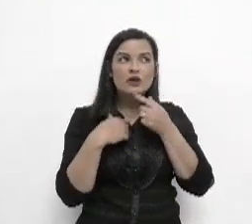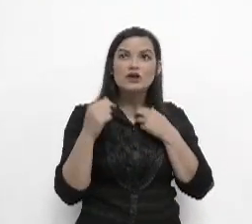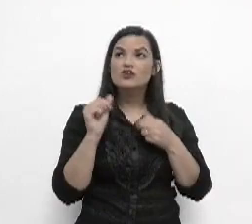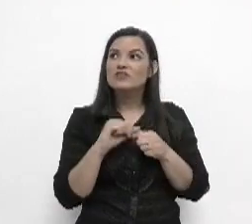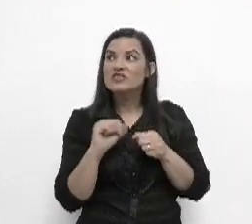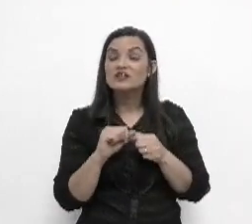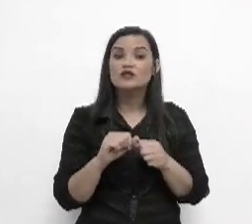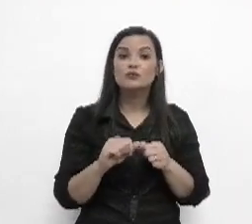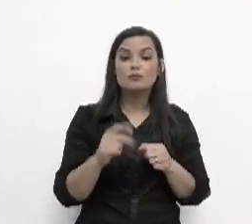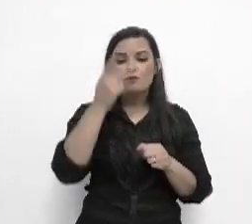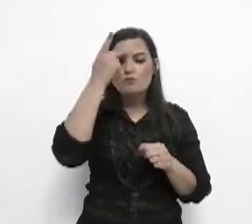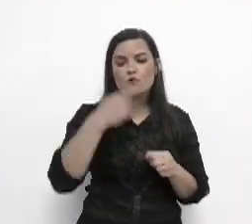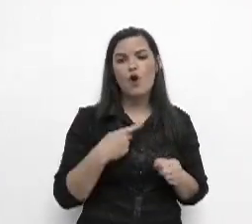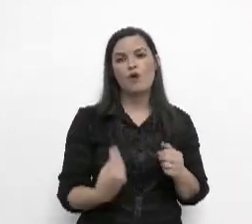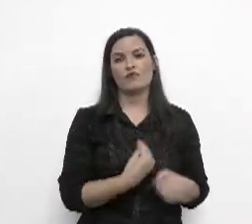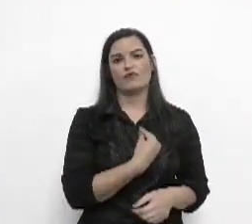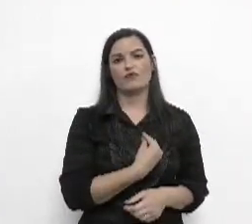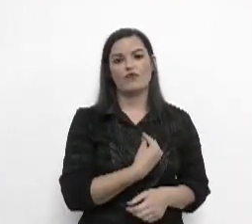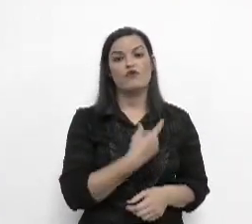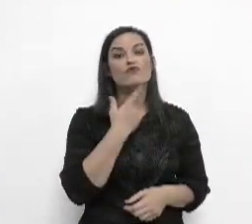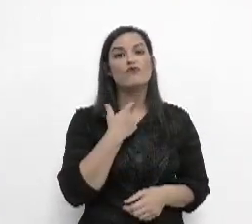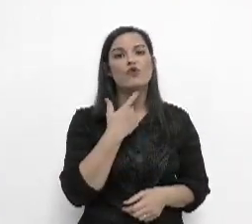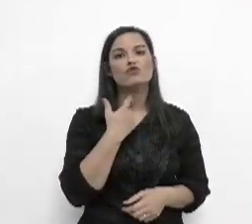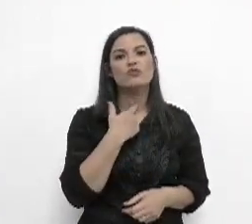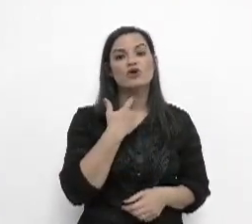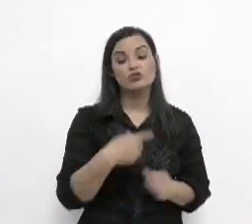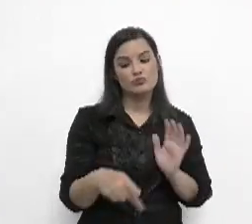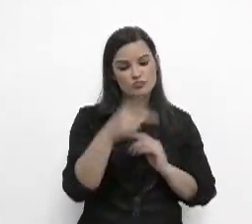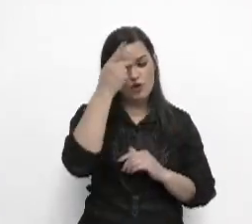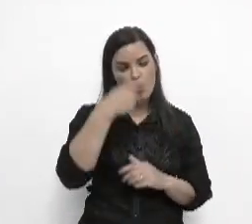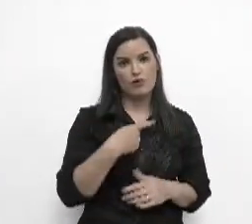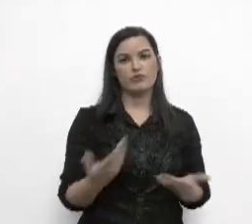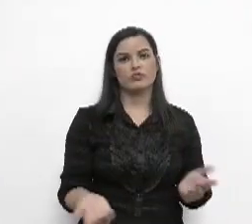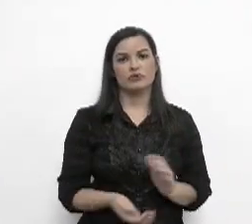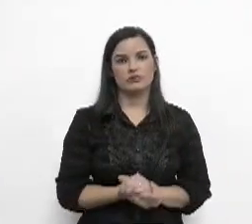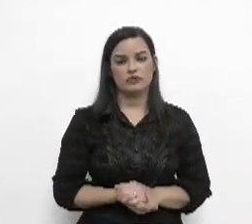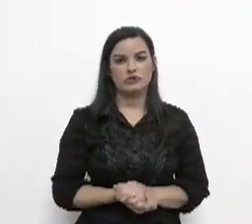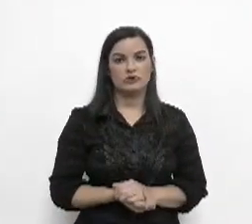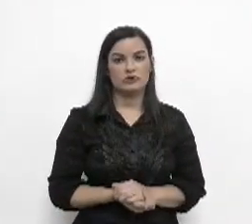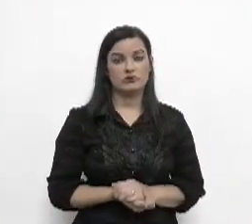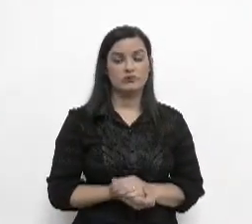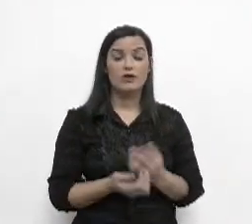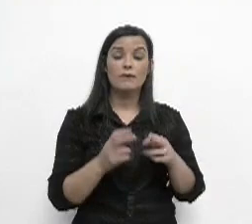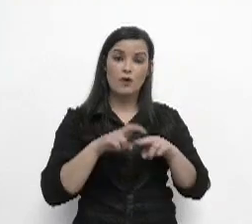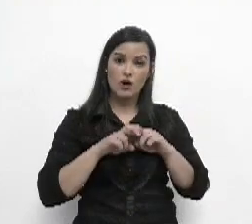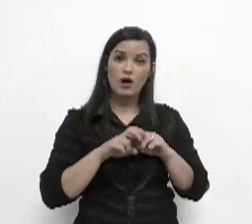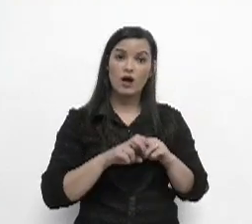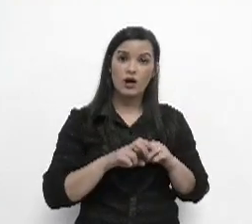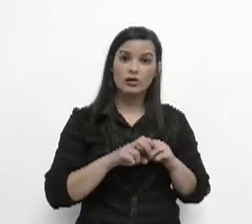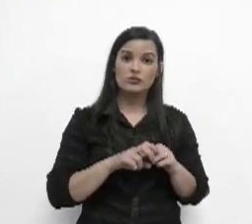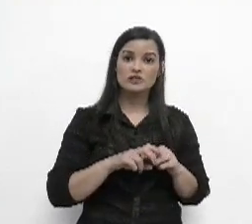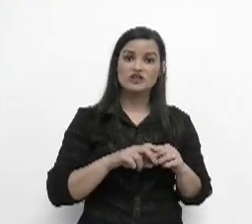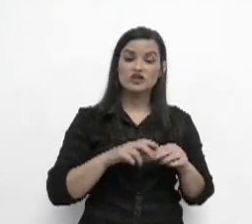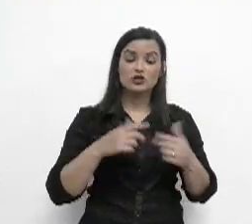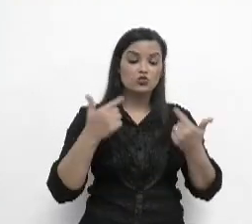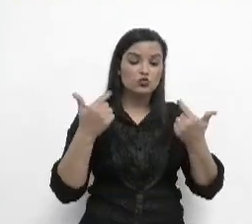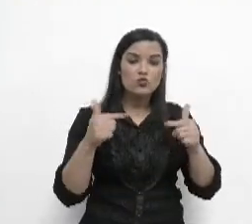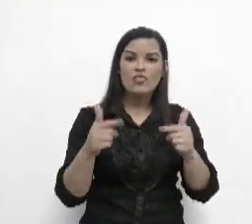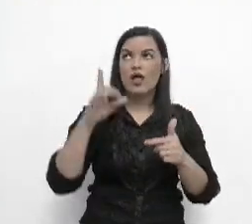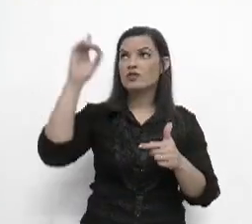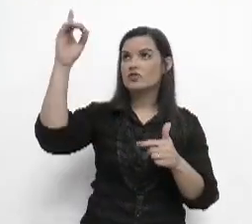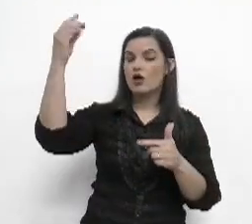acordo com a nossa vontade. 그때는 주님의 손에 의해 붙들려 쓰임 받지를 못합니다. É assim que nós não somos utilizados pelo mover de Deus em nossa